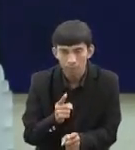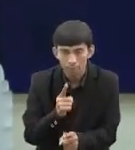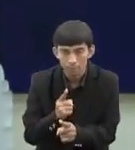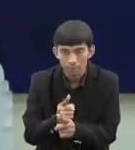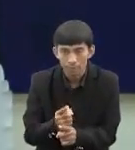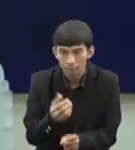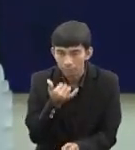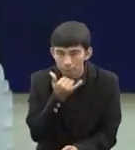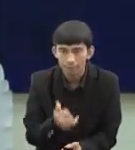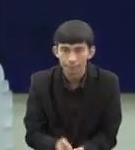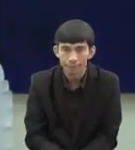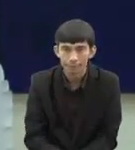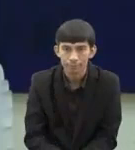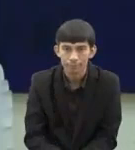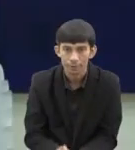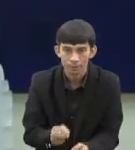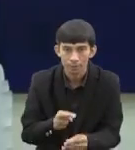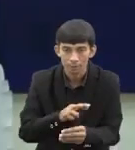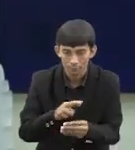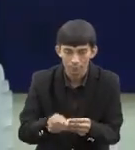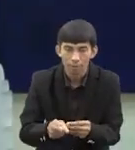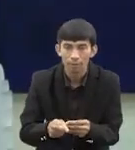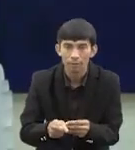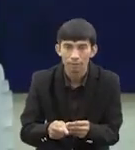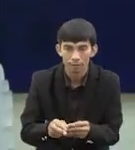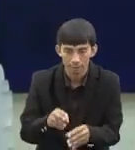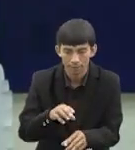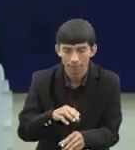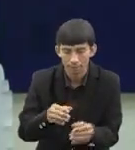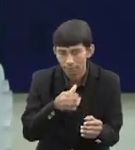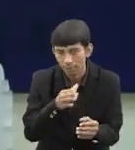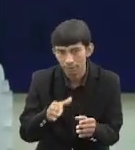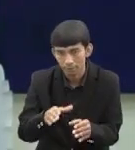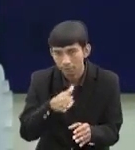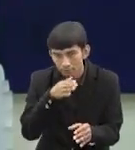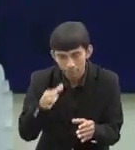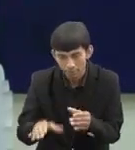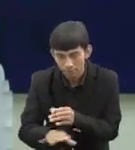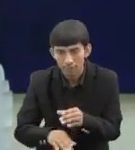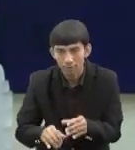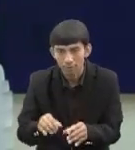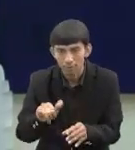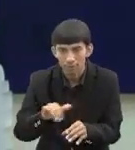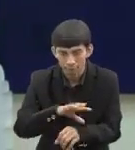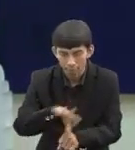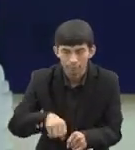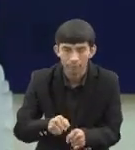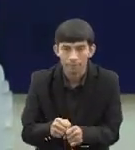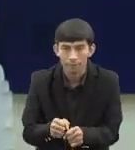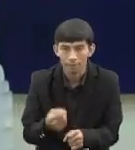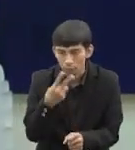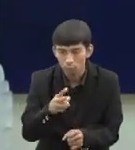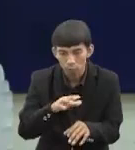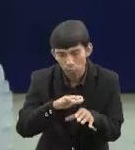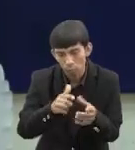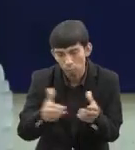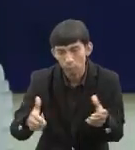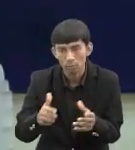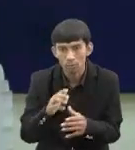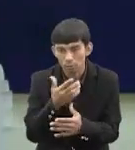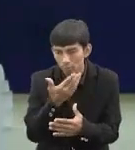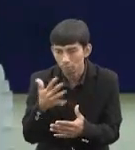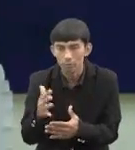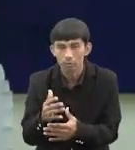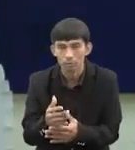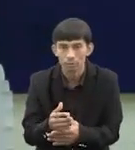con. Phao cả sĩ cam nơi cam bụi chìa. Mờ lập nông thông thê nghe rèn sẵn nó. Mờ lập rây là ọ sọ